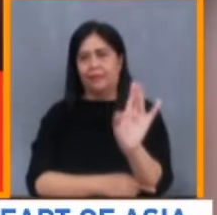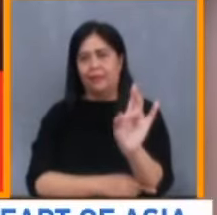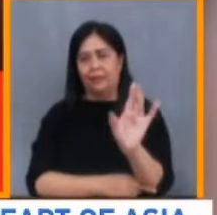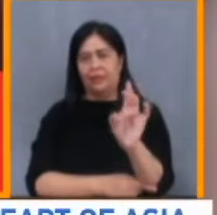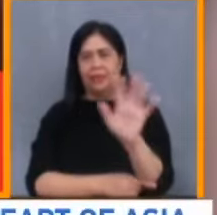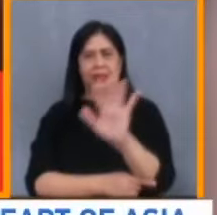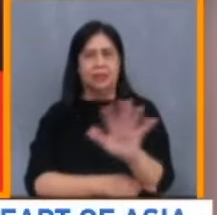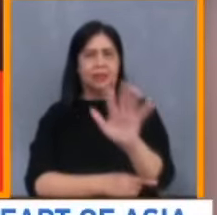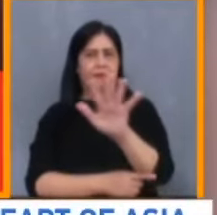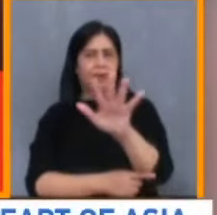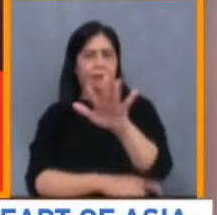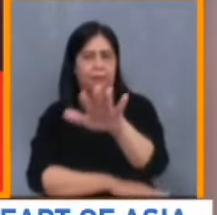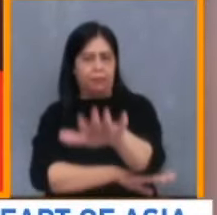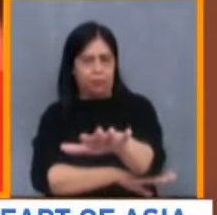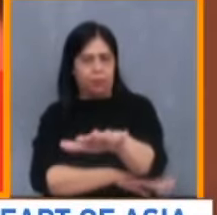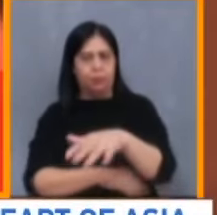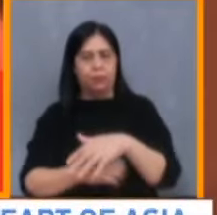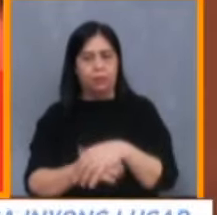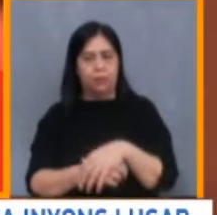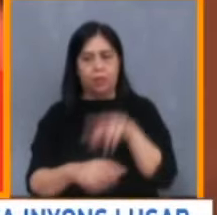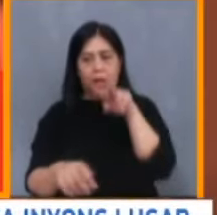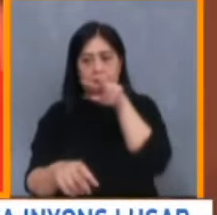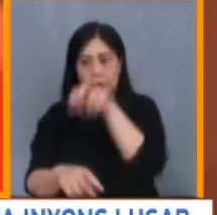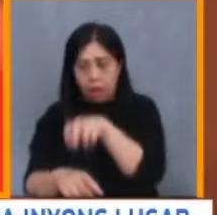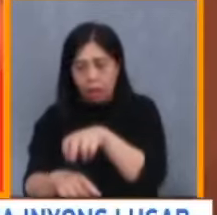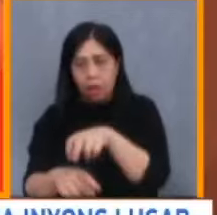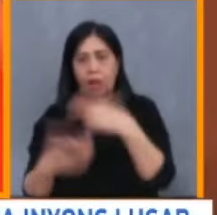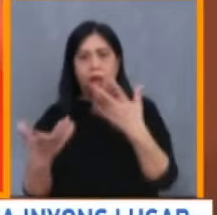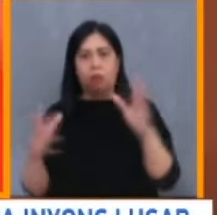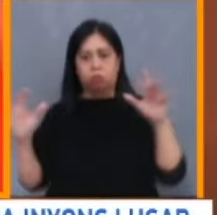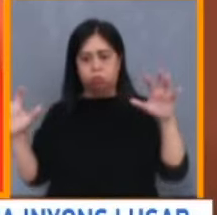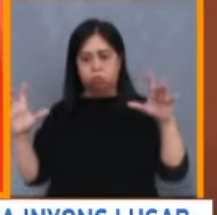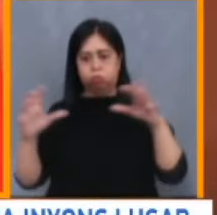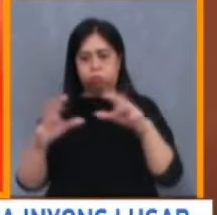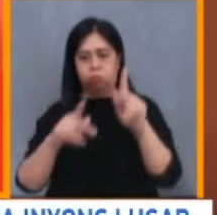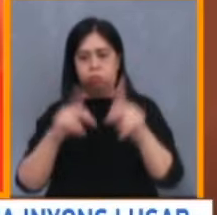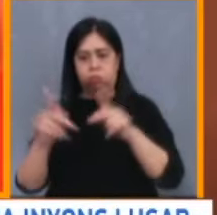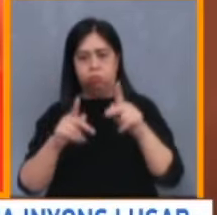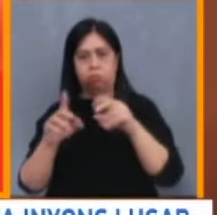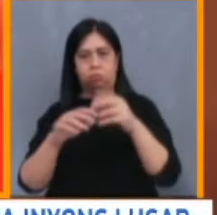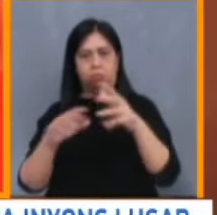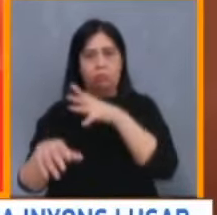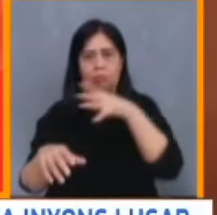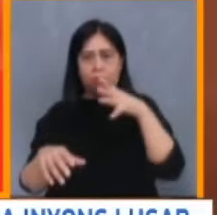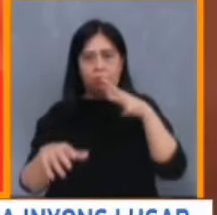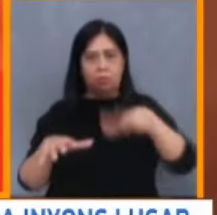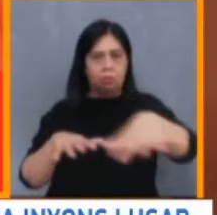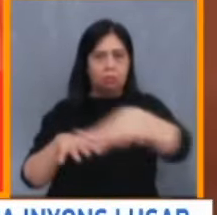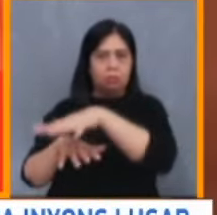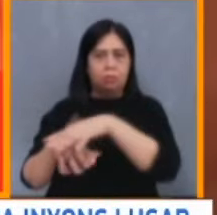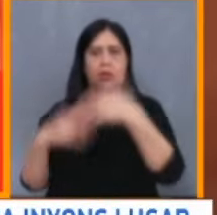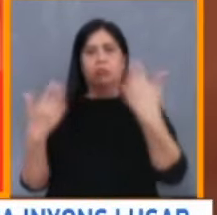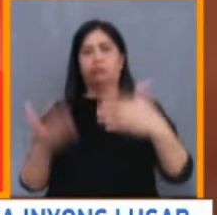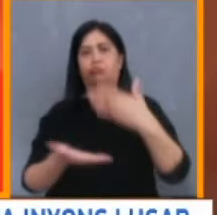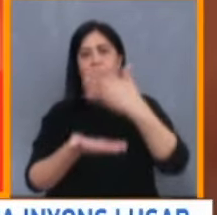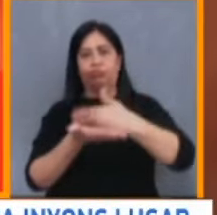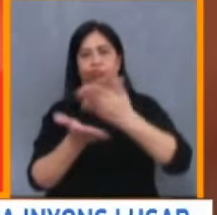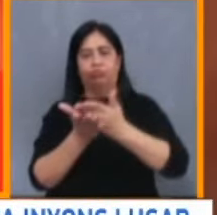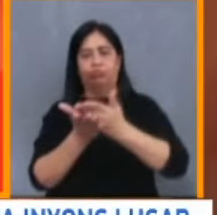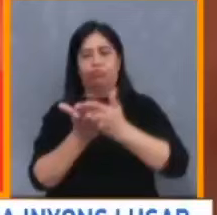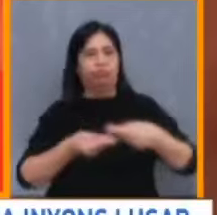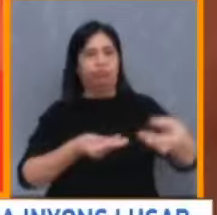hapon. Naabutan na lang daw nilang kumpol ang tao sa isang bukid kung saan kinatay ang pating at ipinamigay sa mga